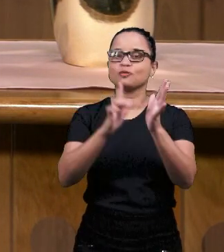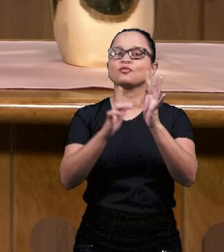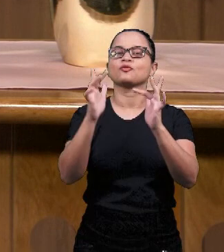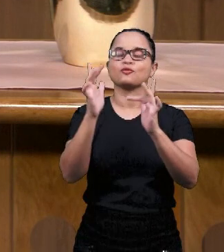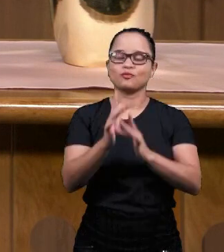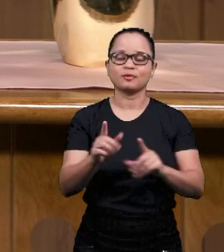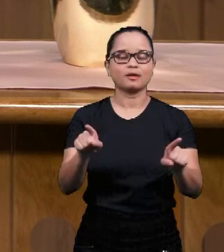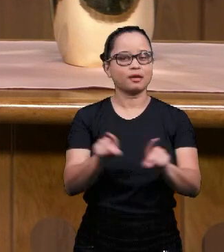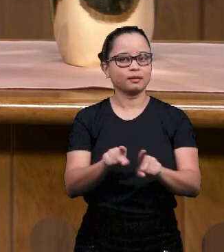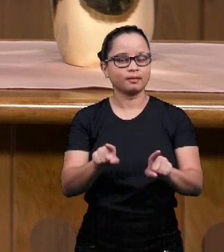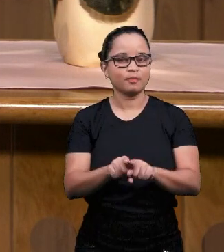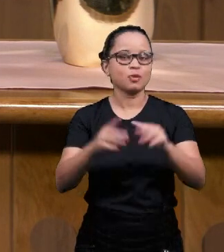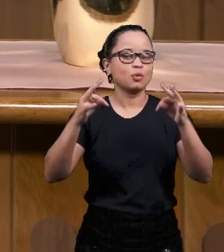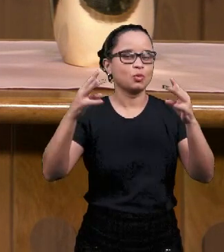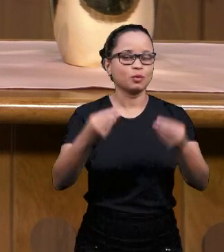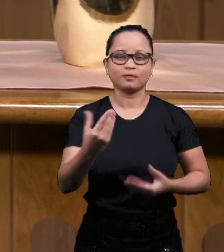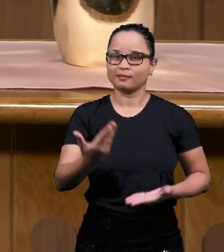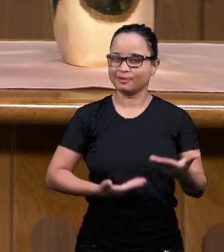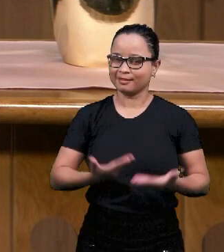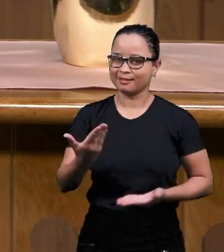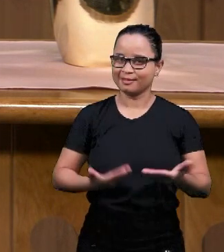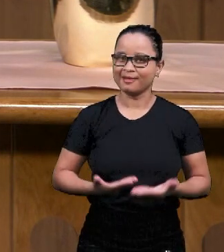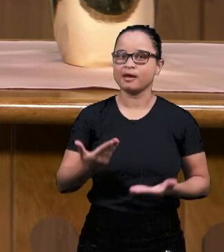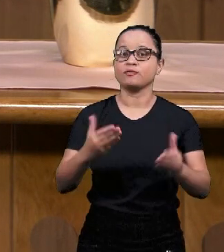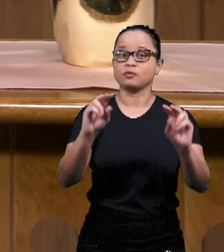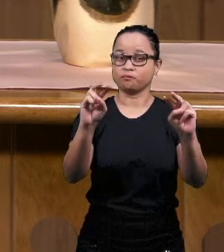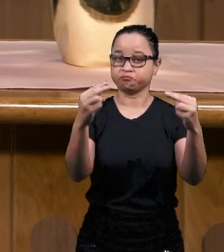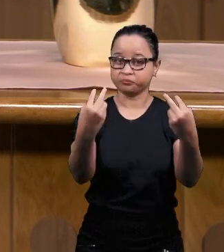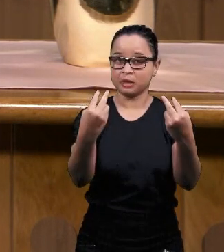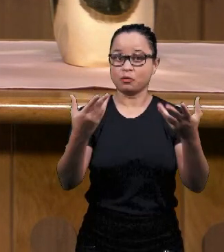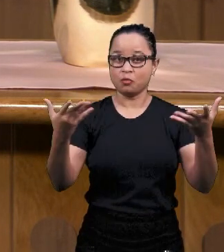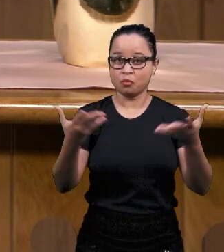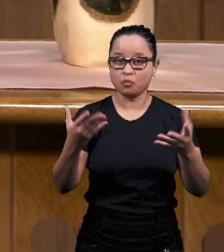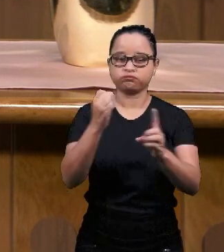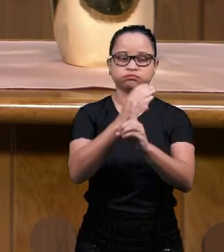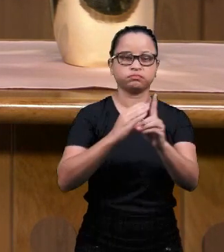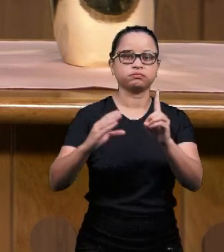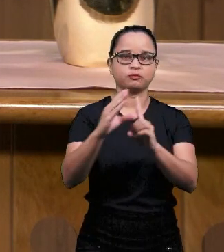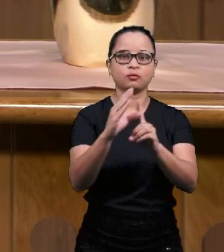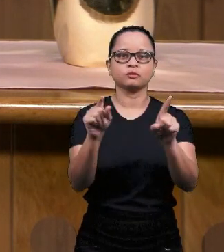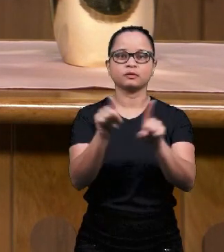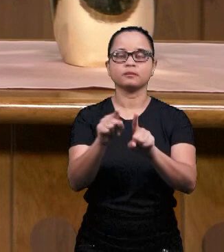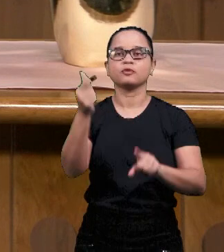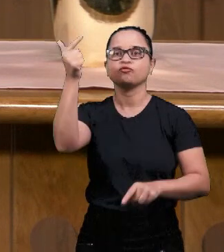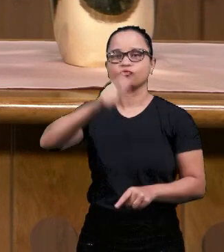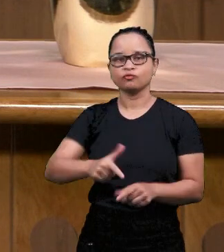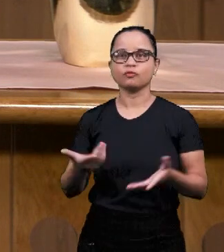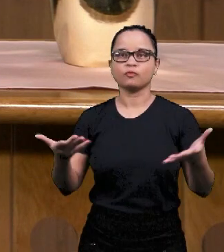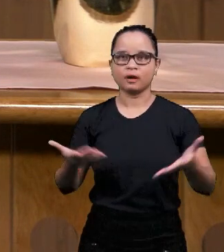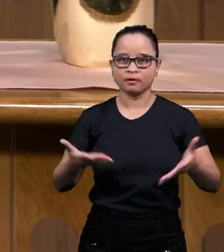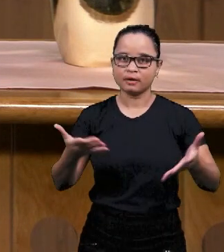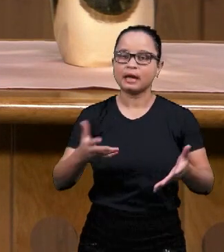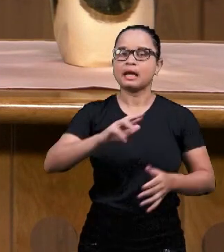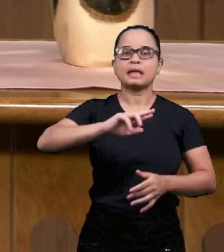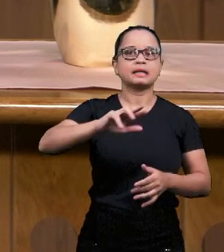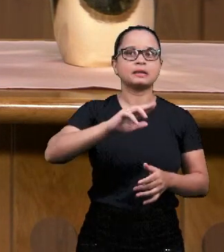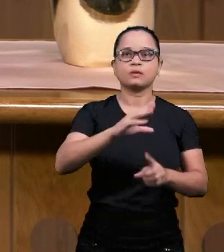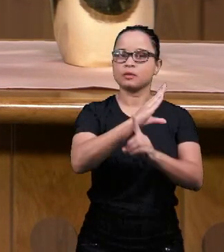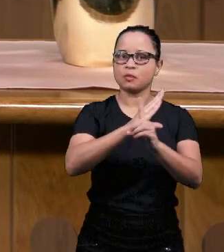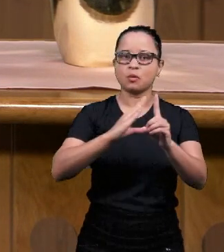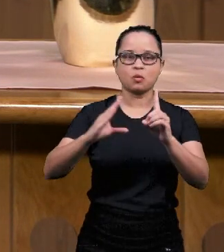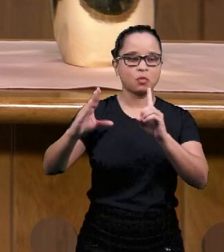приветствую миром Божьим. И также приветствую церкви, которые подключились миром Божьим. И